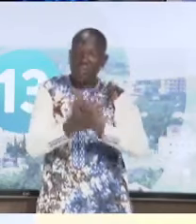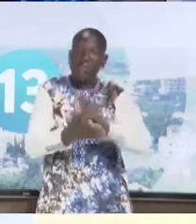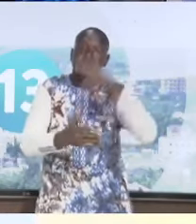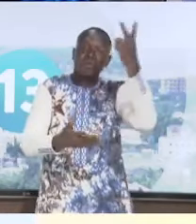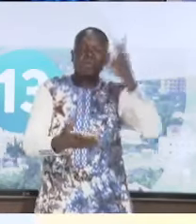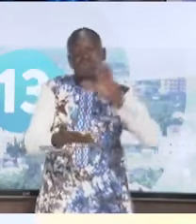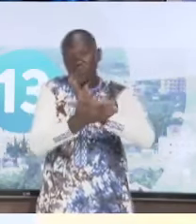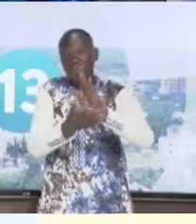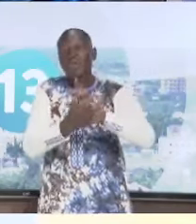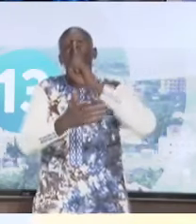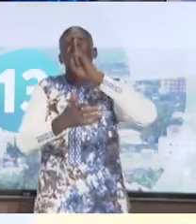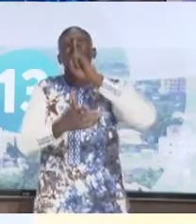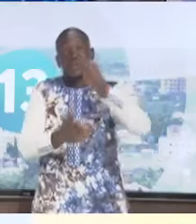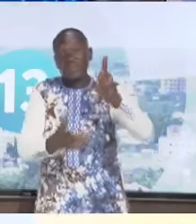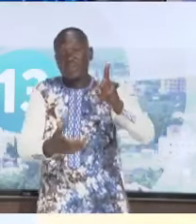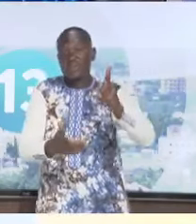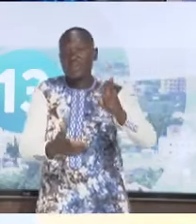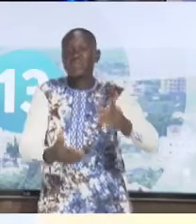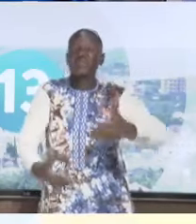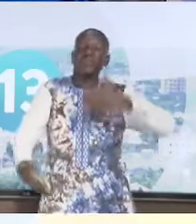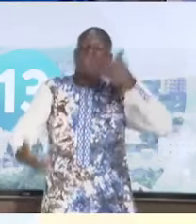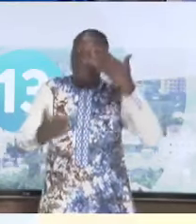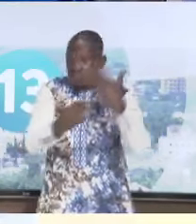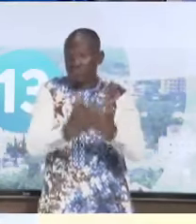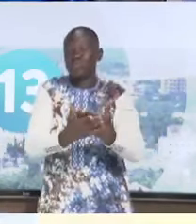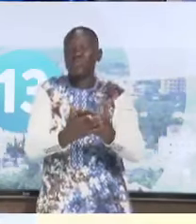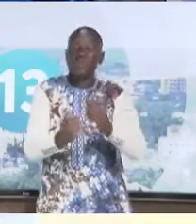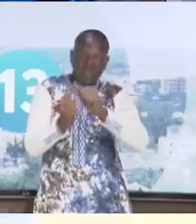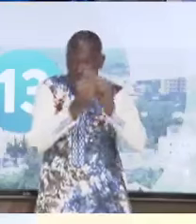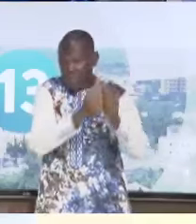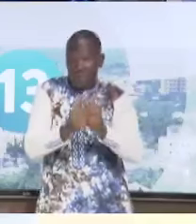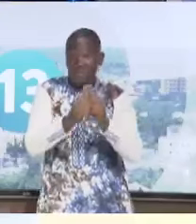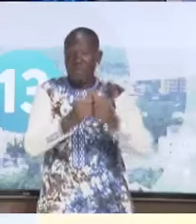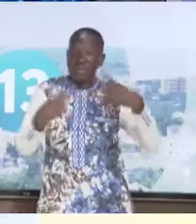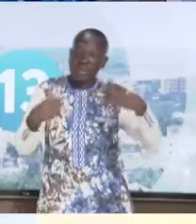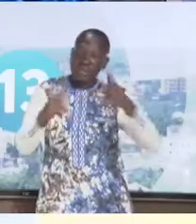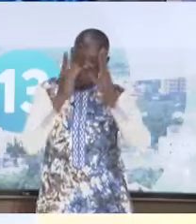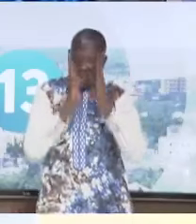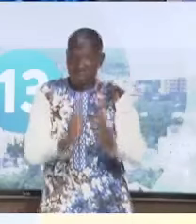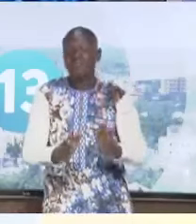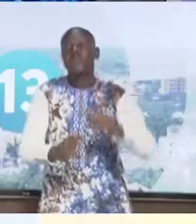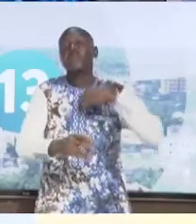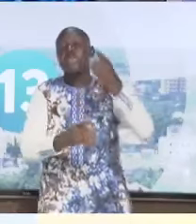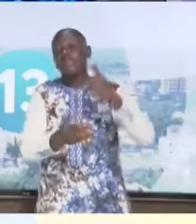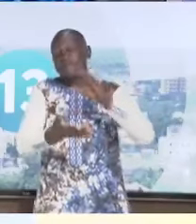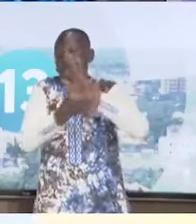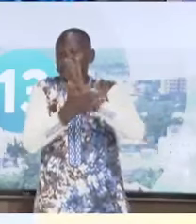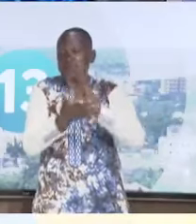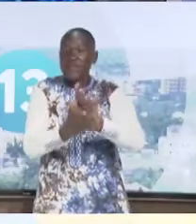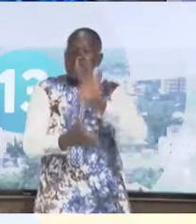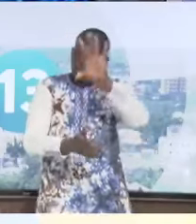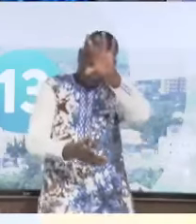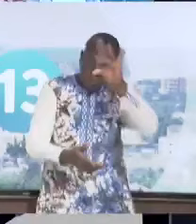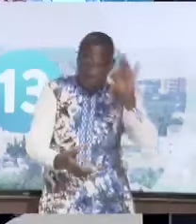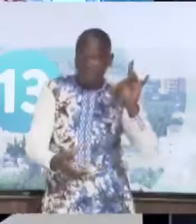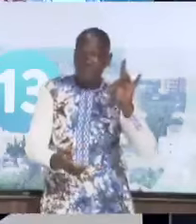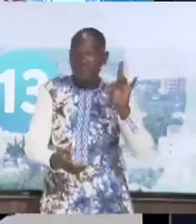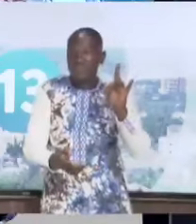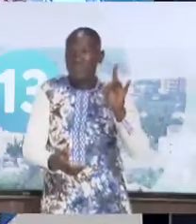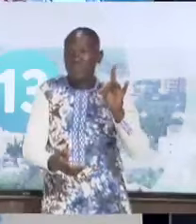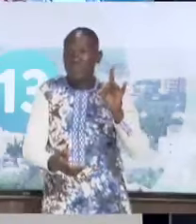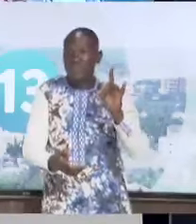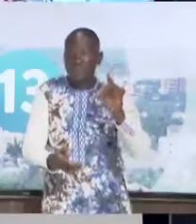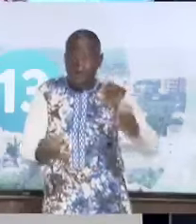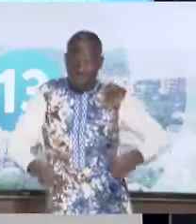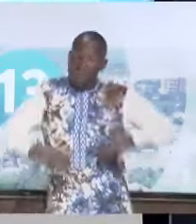pour être dans la logique mensuelle pour l'ensemble des abonnés. Et nous disons à nos clients, pour cette facture que vous retrouvez dans votre portefeuille, qu'on ne vous a pas